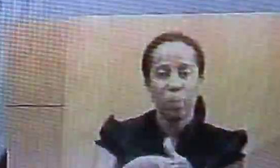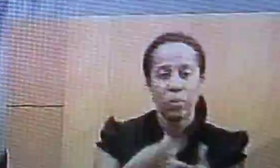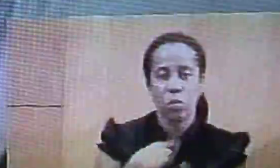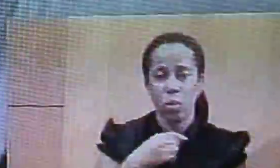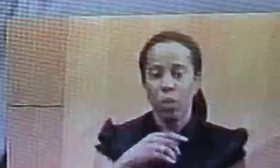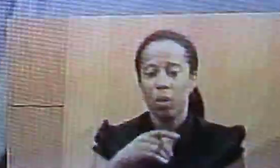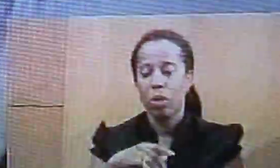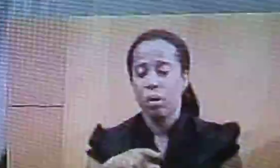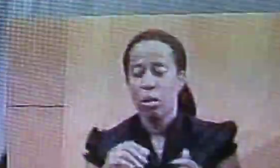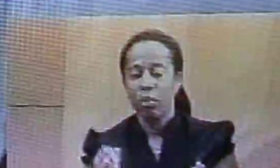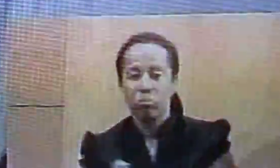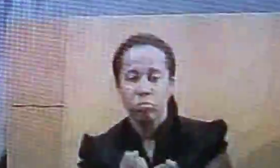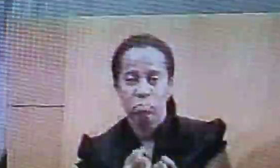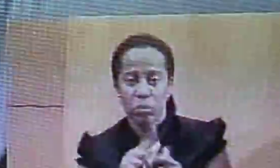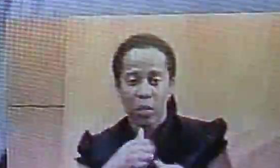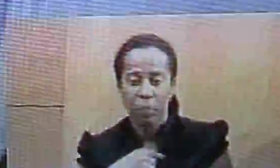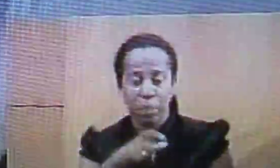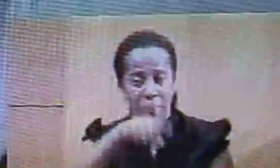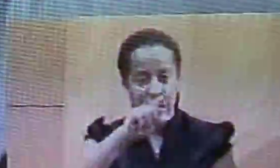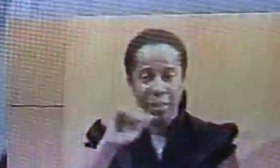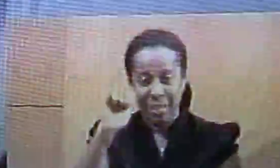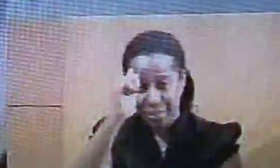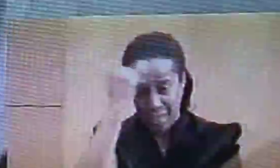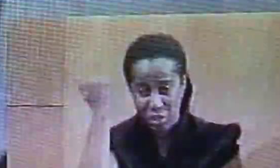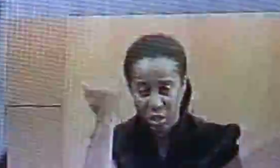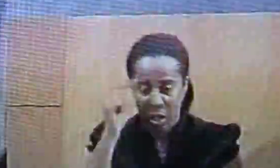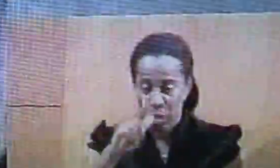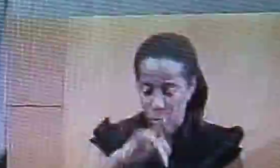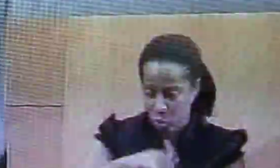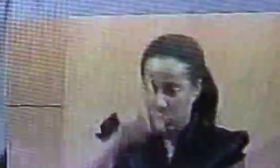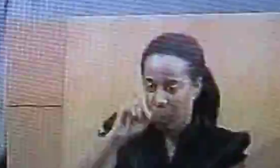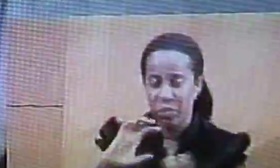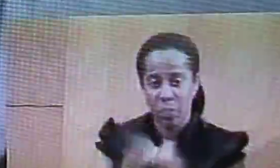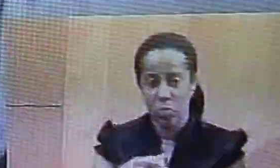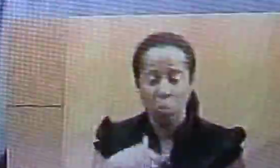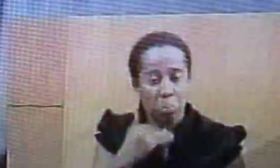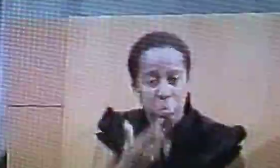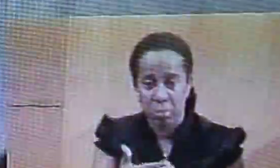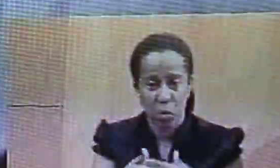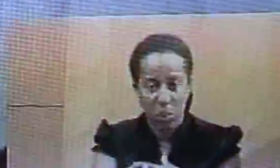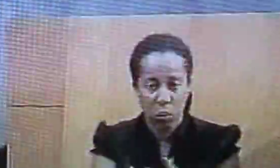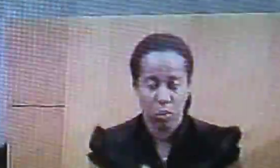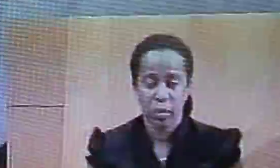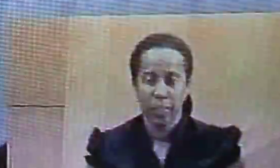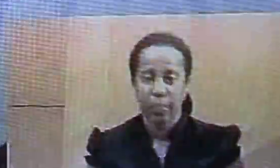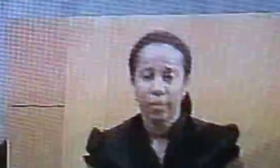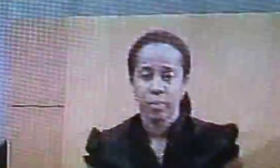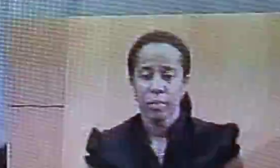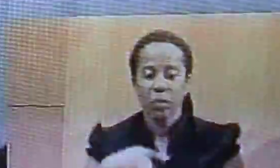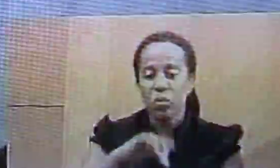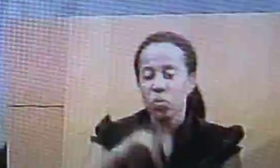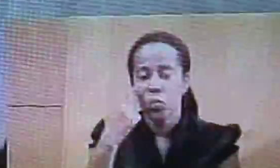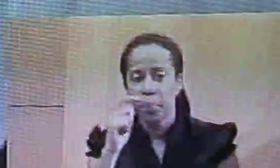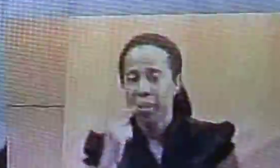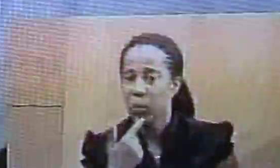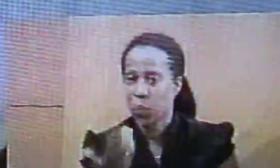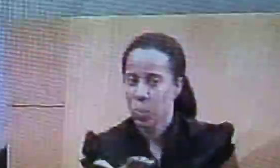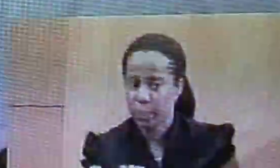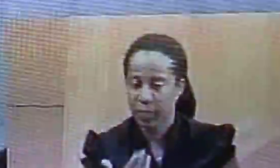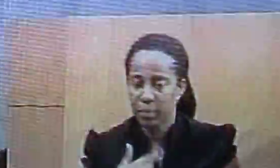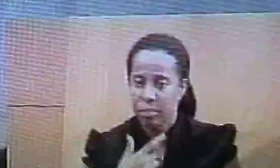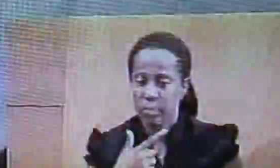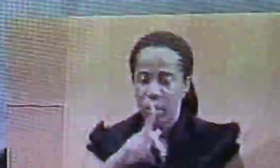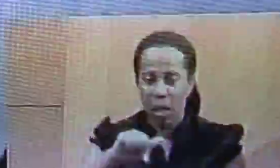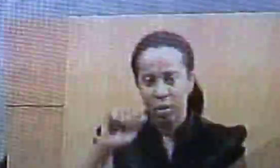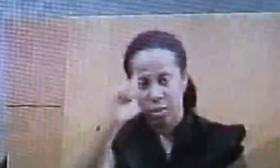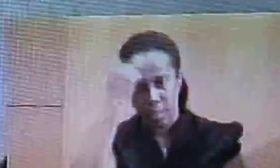en grève aussi. Mais les stagiaires qui avaient commencé leur formation ne pouvaient pas le faire. Et j'ai constaté qu'il y a des